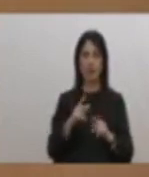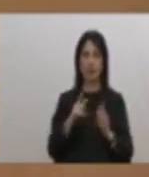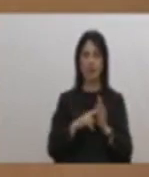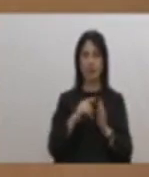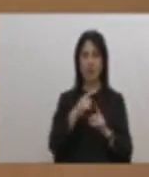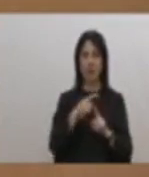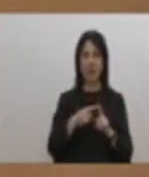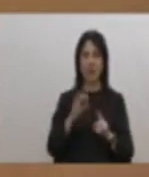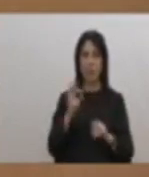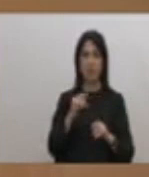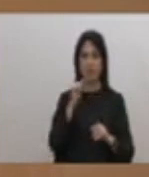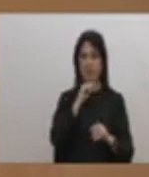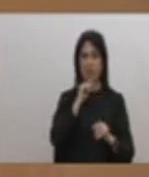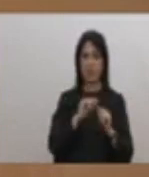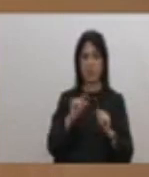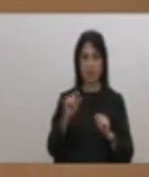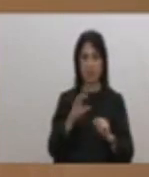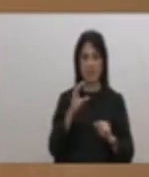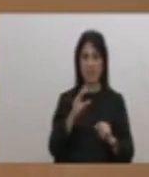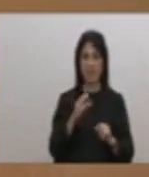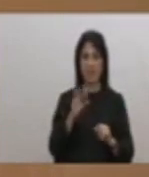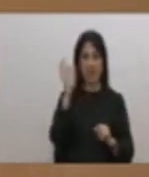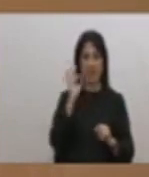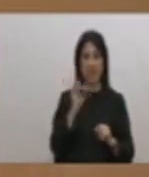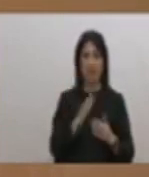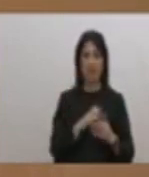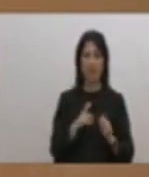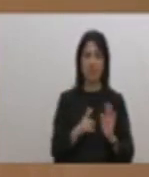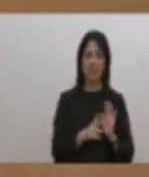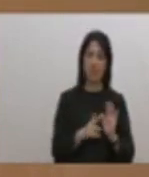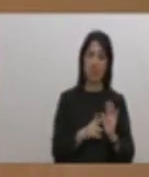7.5%-იანი ეკონომიკური ზრდა. გერმანიას აქვს